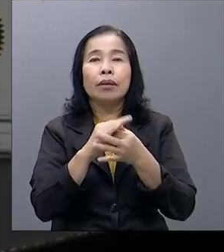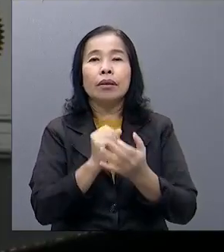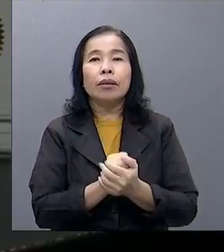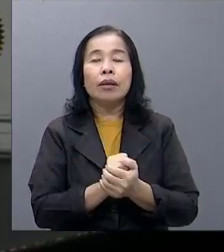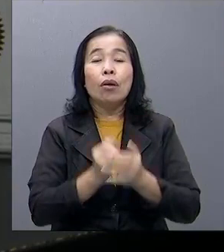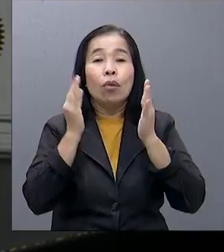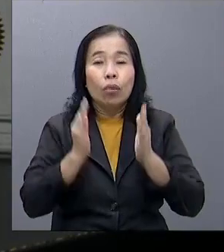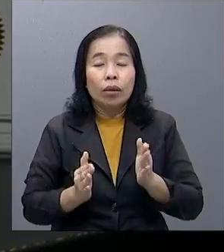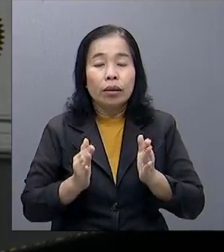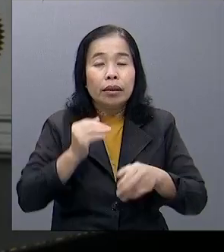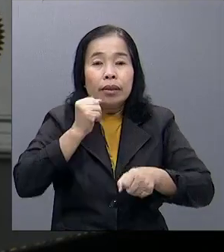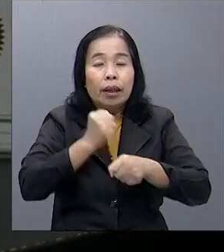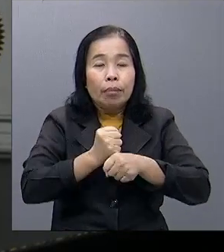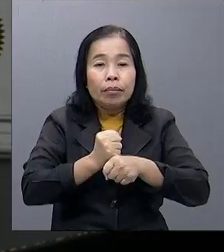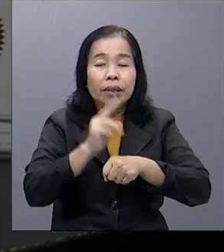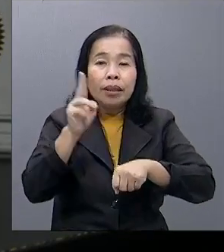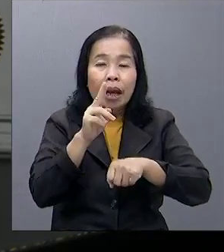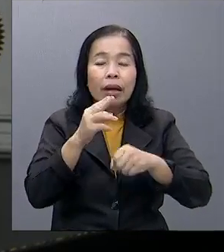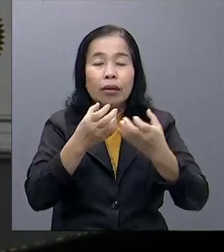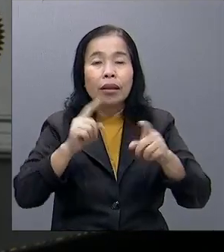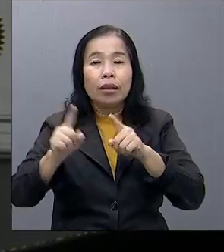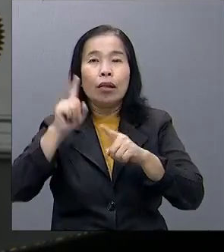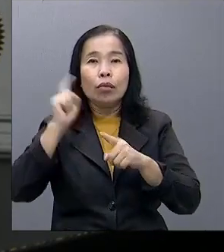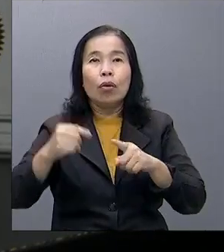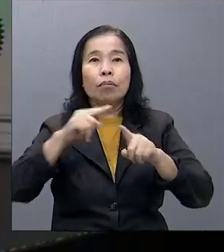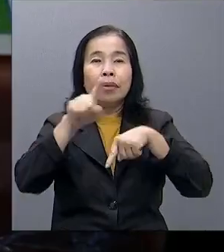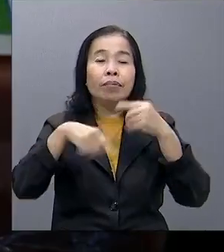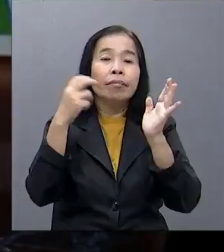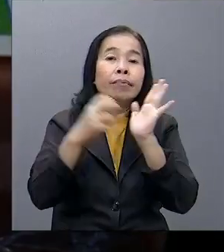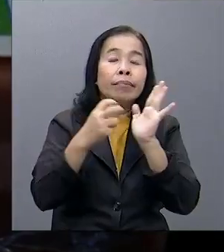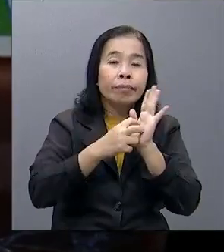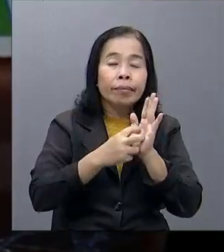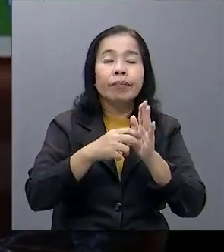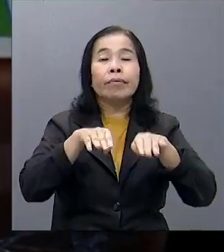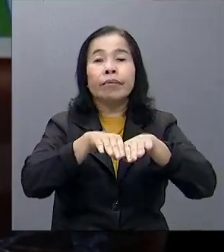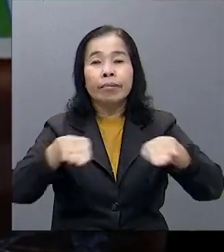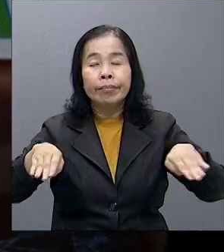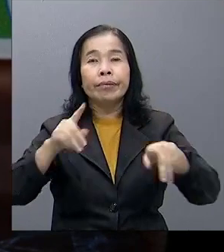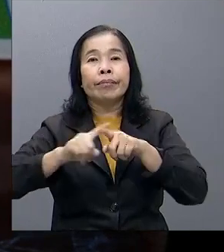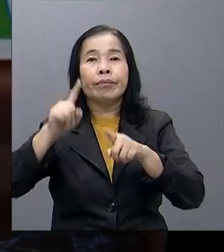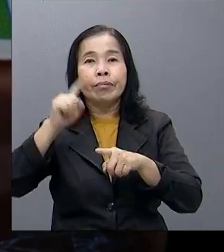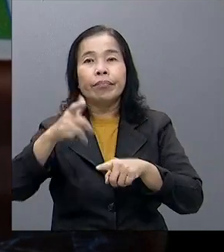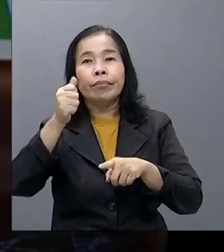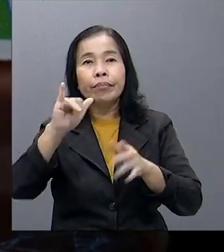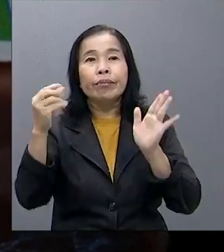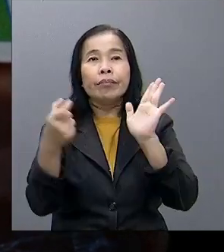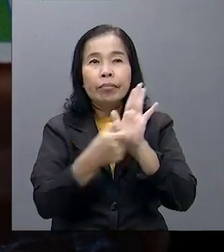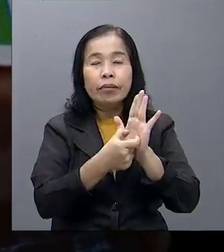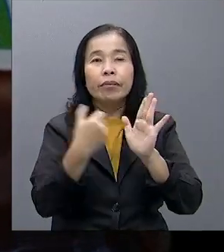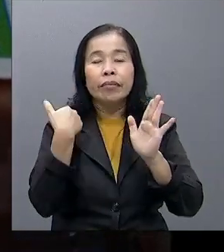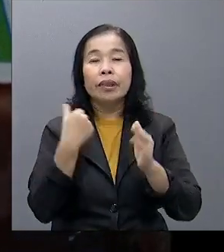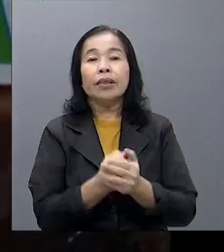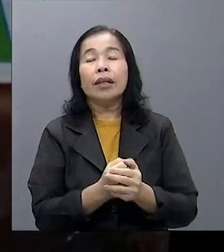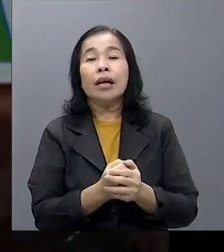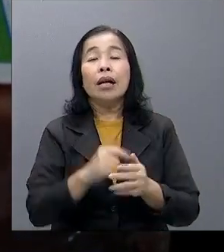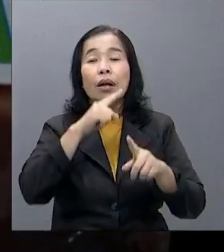ษย์แล้วเนี่ยมันก็จะต้องมีเรื่องทางเอกสารต่างๆที่ต้องผ่านเรกูเลชันของอย.อย่างเงี้ยนะครับพอทุกอย่างมัน